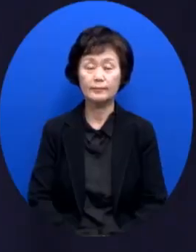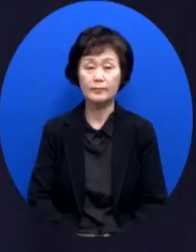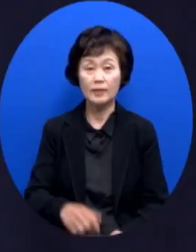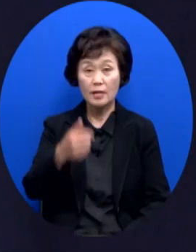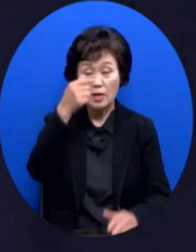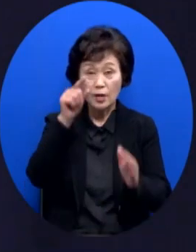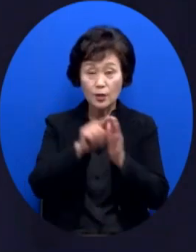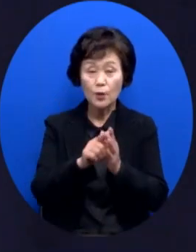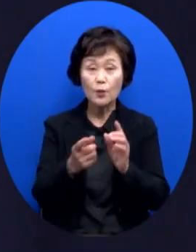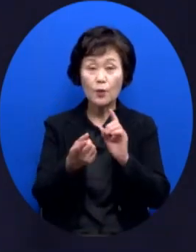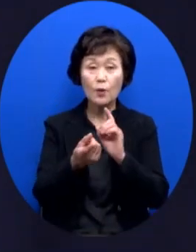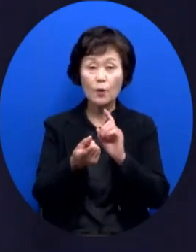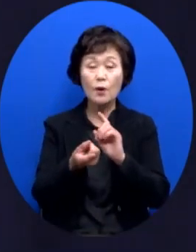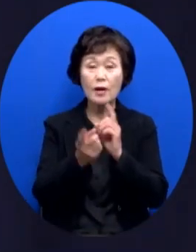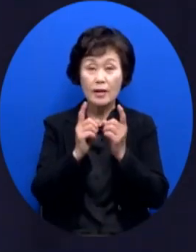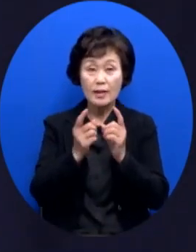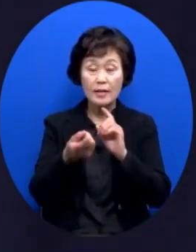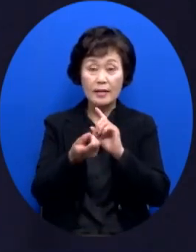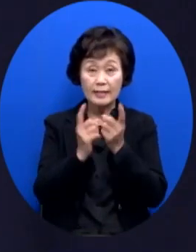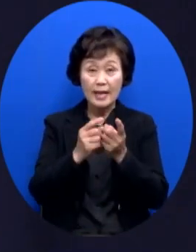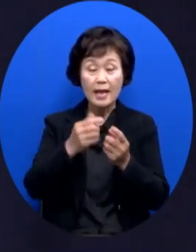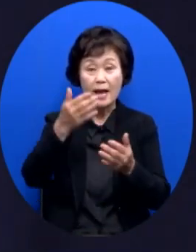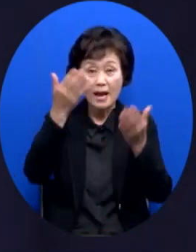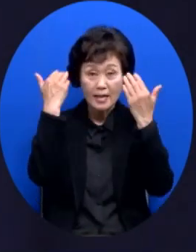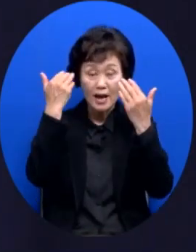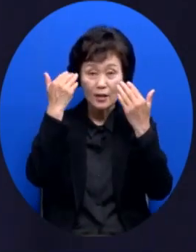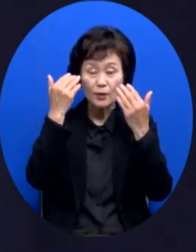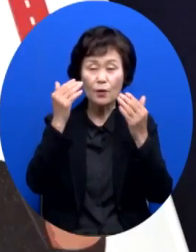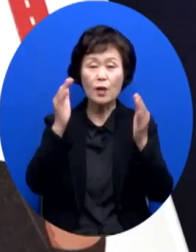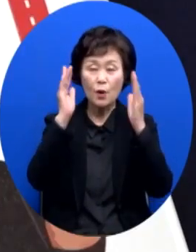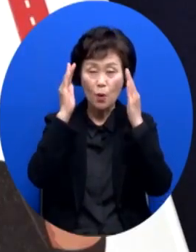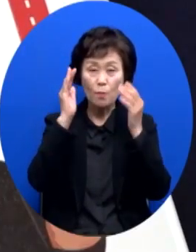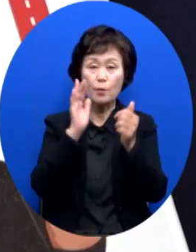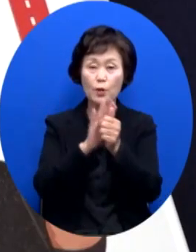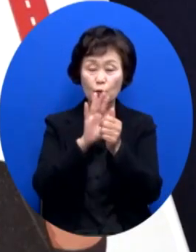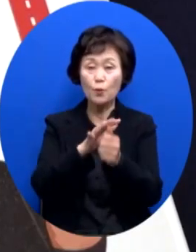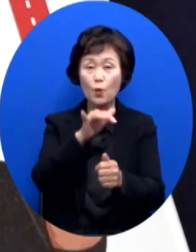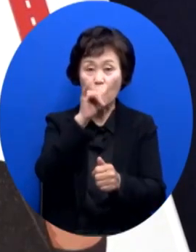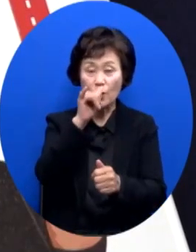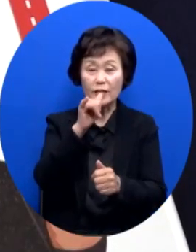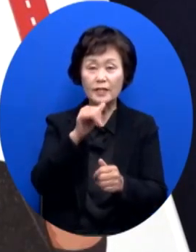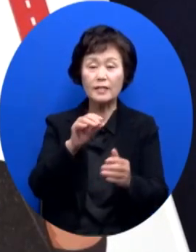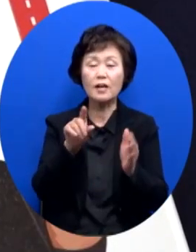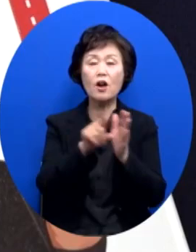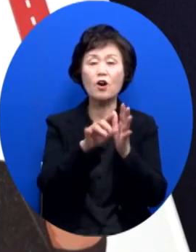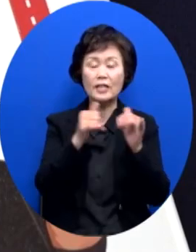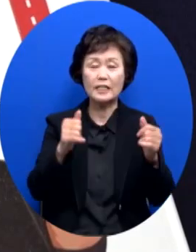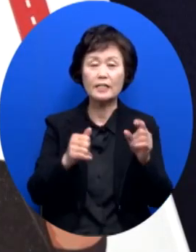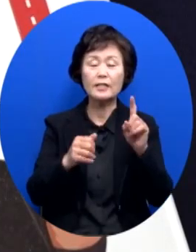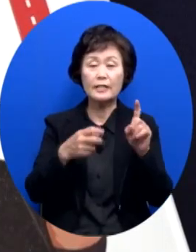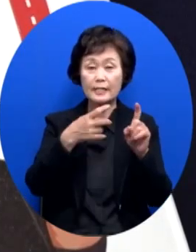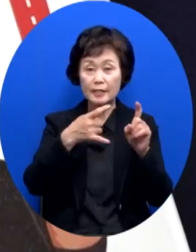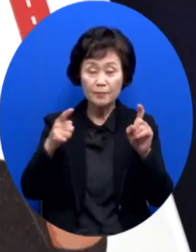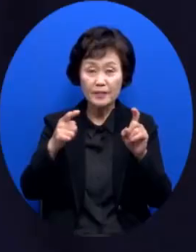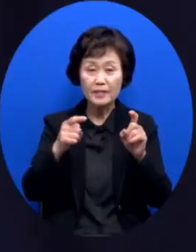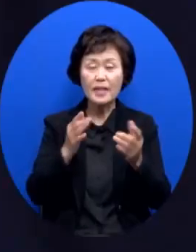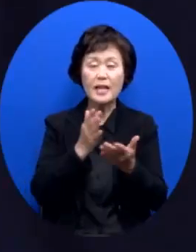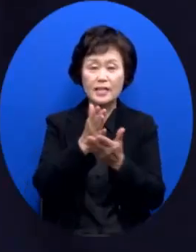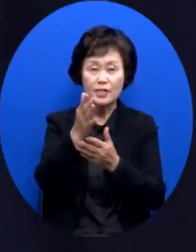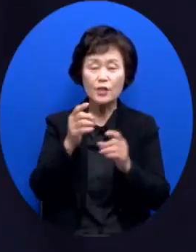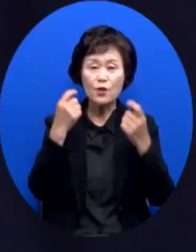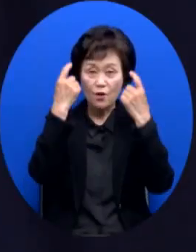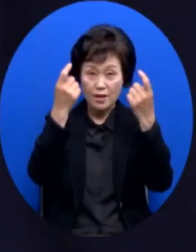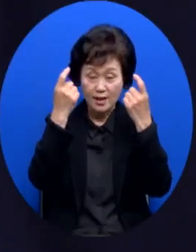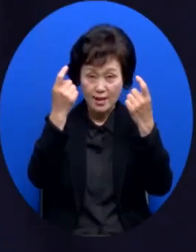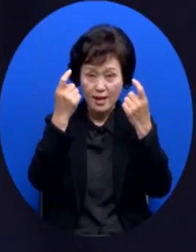기독교 대안학교 독수리학교에서 학습과 진로를 지도하는 이정호의 크리스천 10대의 진로여행입니다.